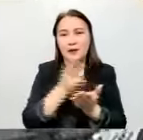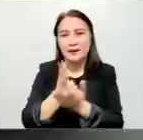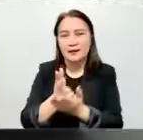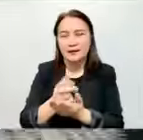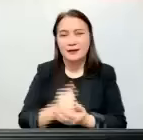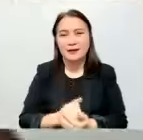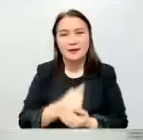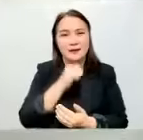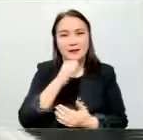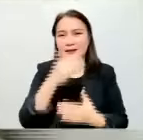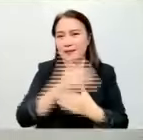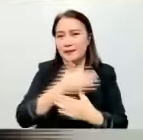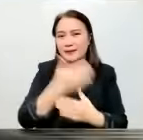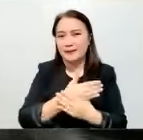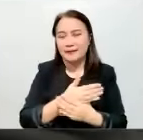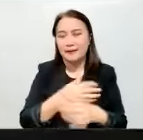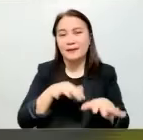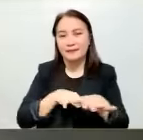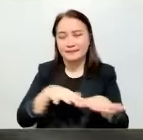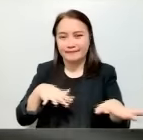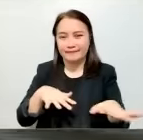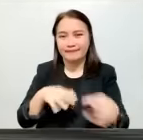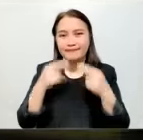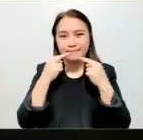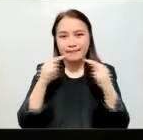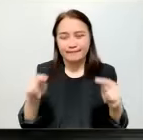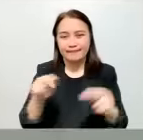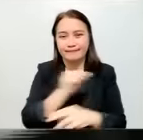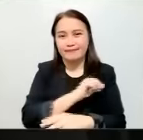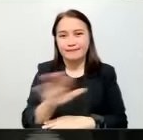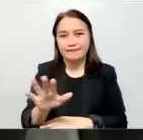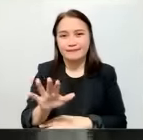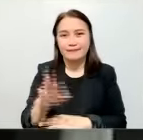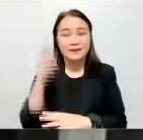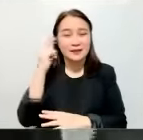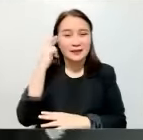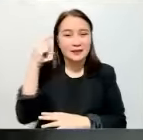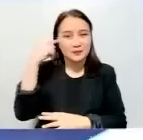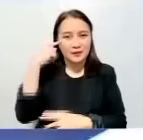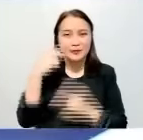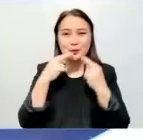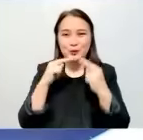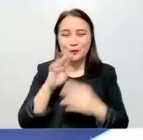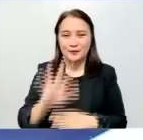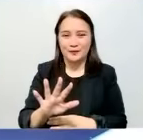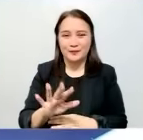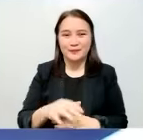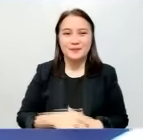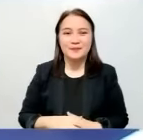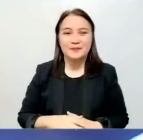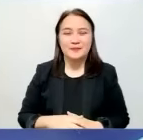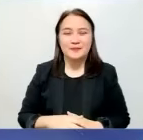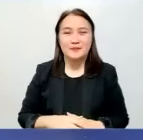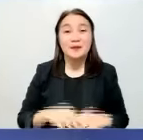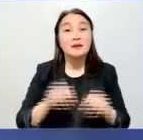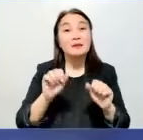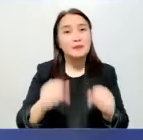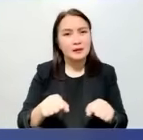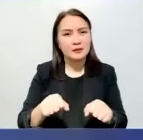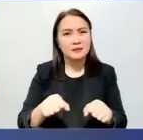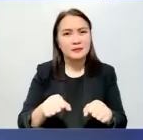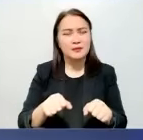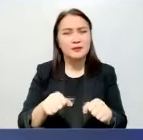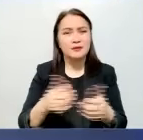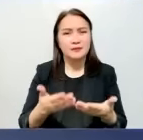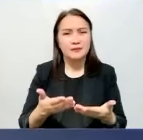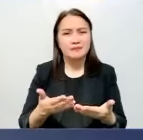traffic. Nagbabalita mula sa frontline, Rainiel Pawid, News 5. Posibleng mas mainit na panahon ang